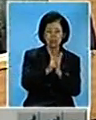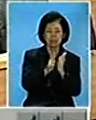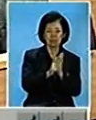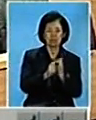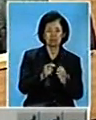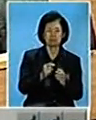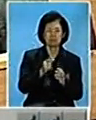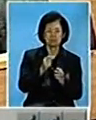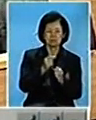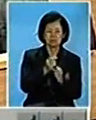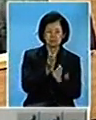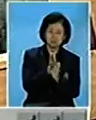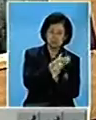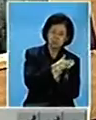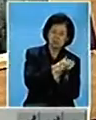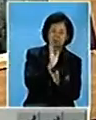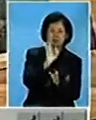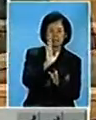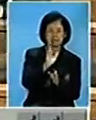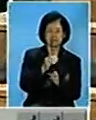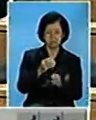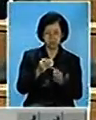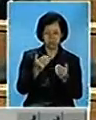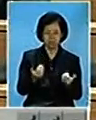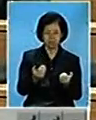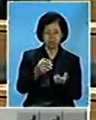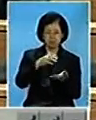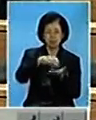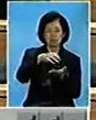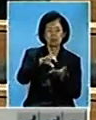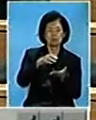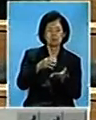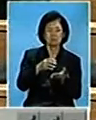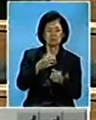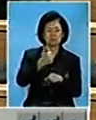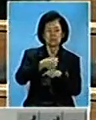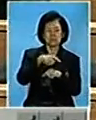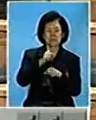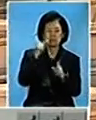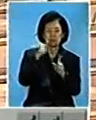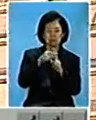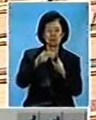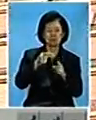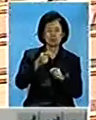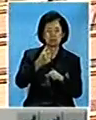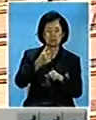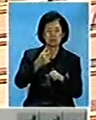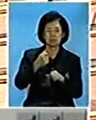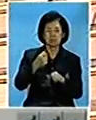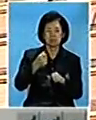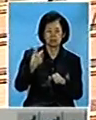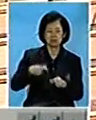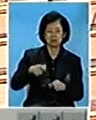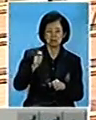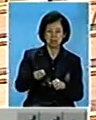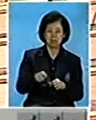ติทั้งปวงและวันนี้ขอกราบเรียนต่อท่านประธานผ่านไปยังศาลรัฐธรรมนูญจะชอ